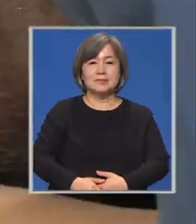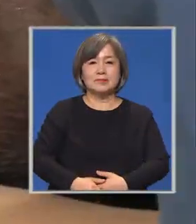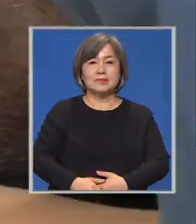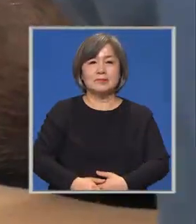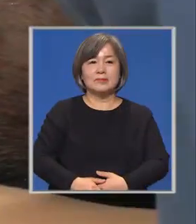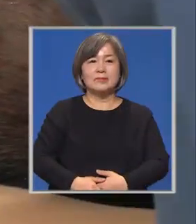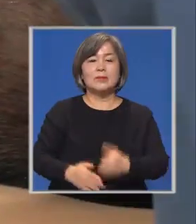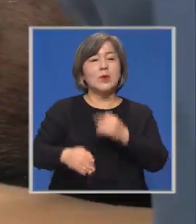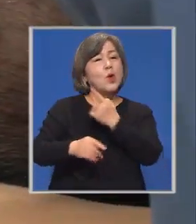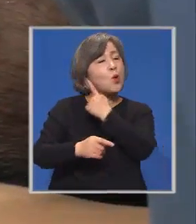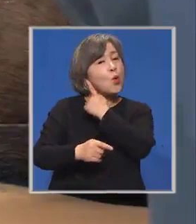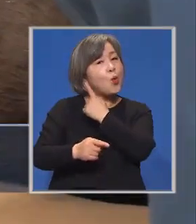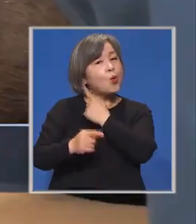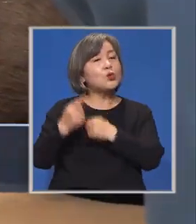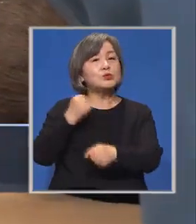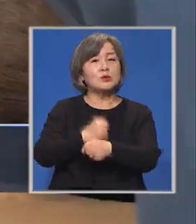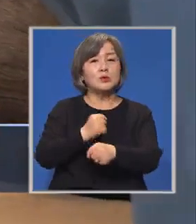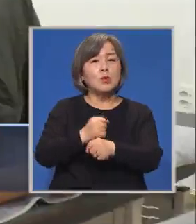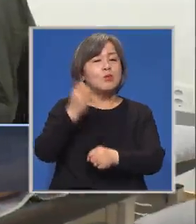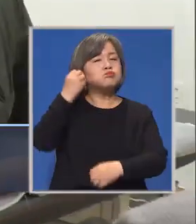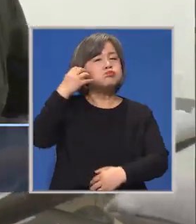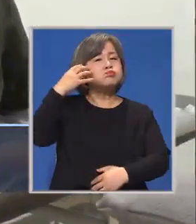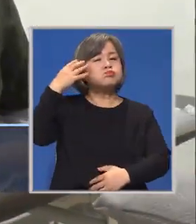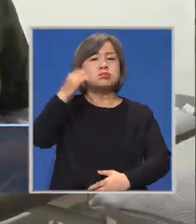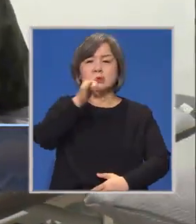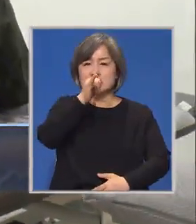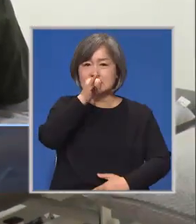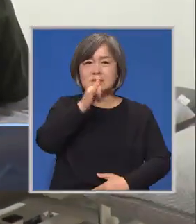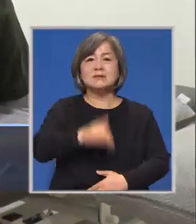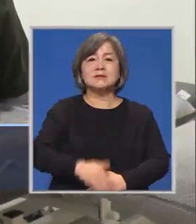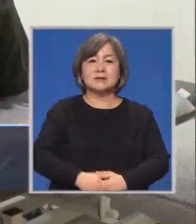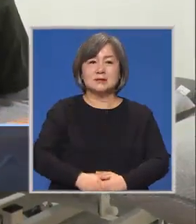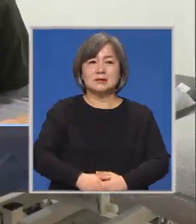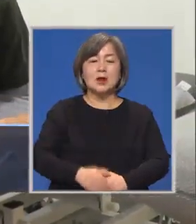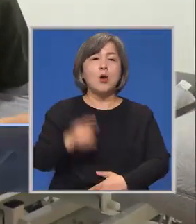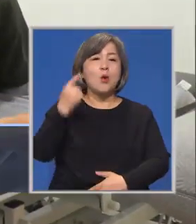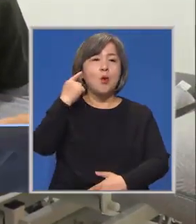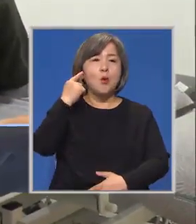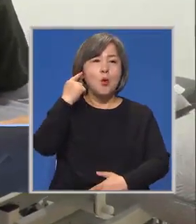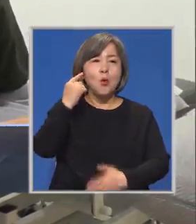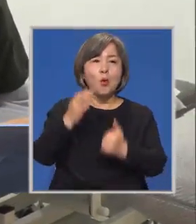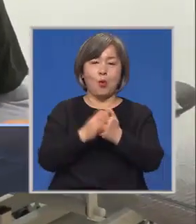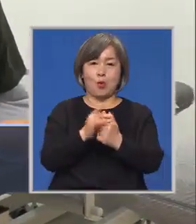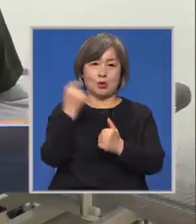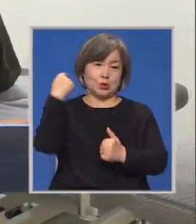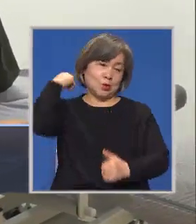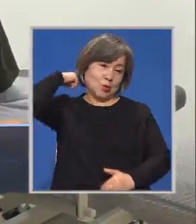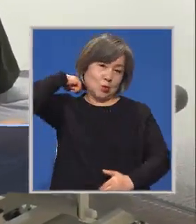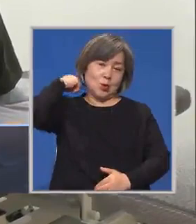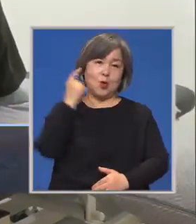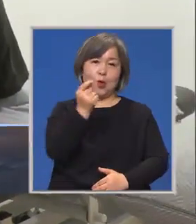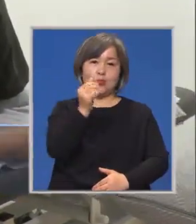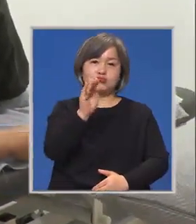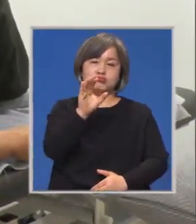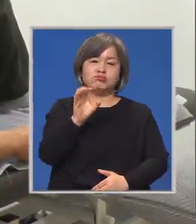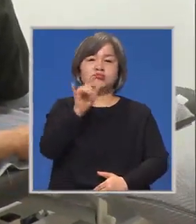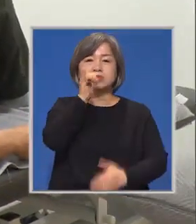목이 좀 오른쪽이 좀 부어 있어요. 오른쪽 경추 3, 4번.